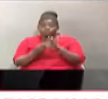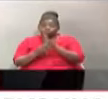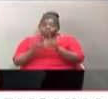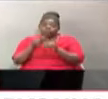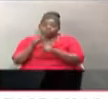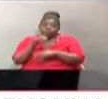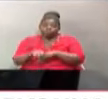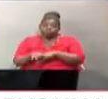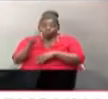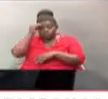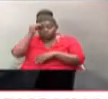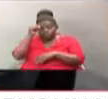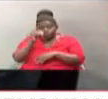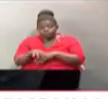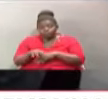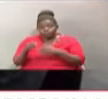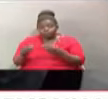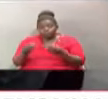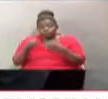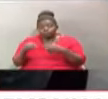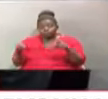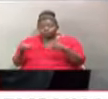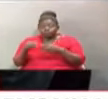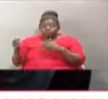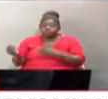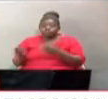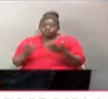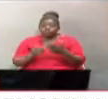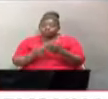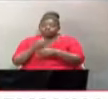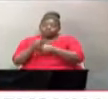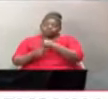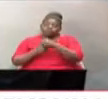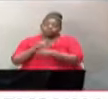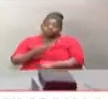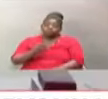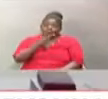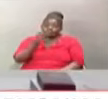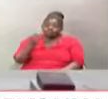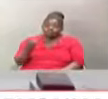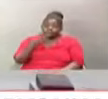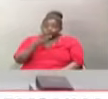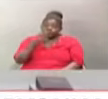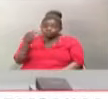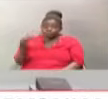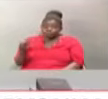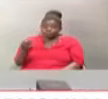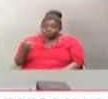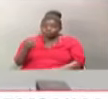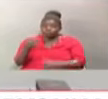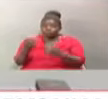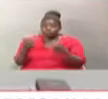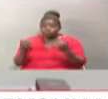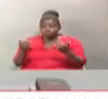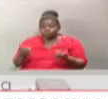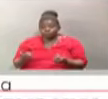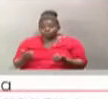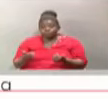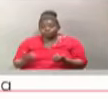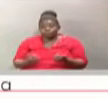Abyogedde awo obubaka bwe obwa ssekukkulu n'okwaniriza omwaka omugya 2023. Abaana tubegese engeso